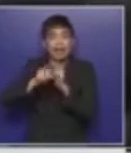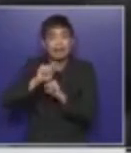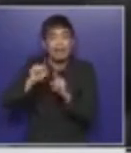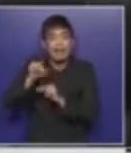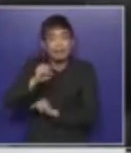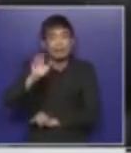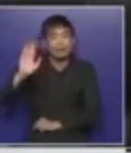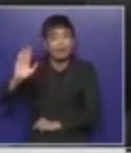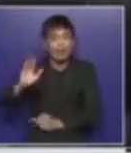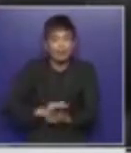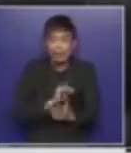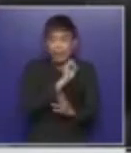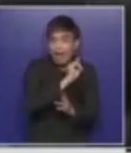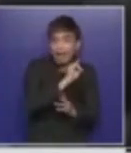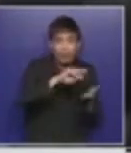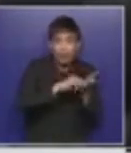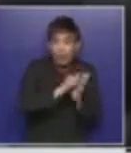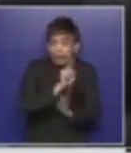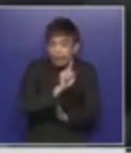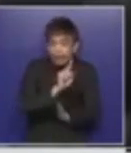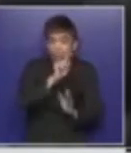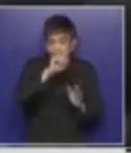แล้วก็บวกตัวเล็กเ***ซ์พอร์ทนะครับไอ้คืออะไรครับไปคือInvestmentไม่เกิดแน่นอนครับเพราะเอกชนสะดุดละวันนี้คอนซัมชั่นครับ